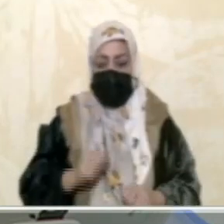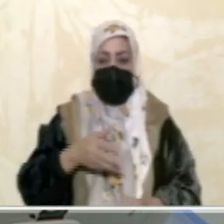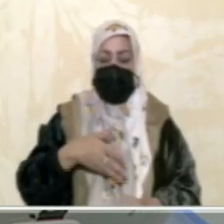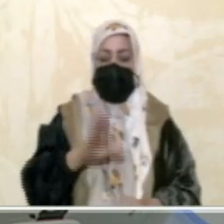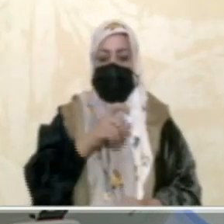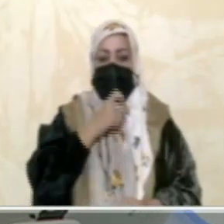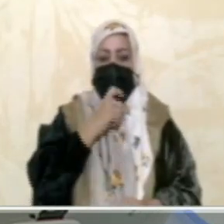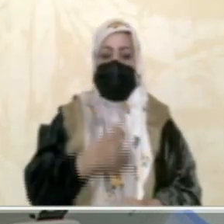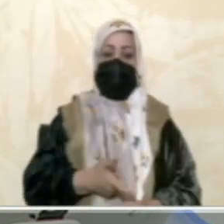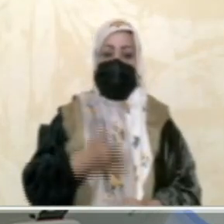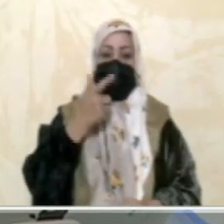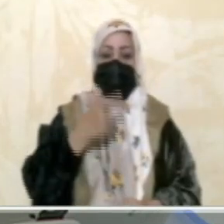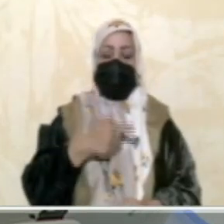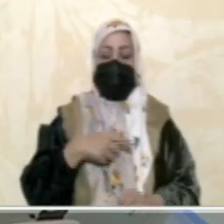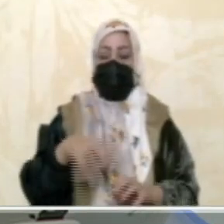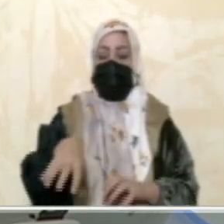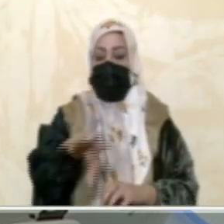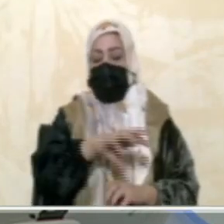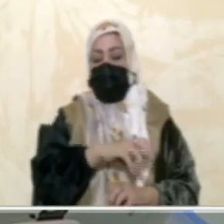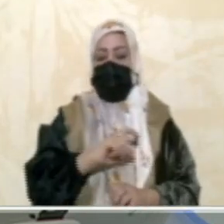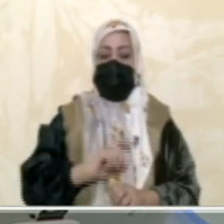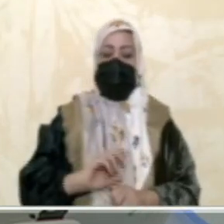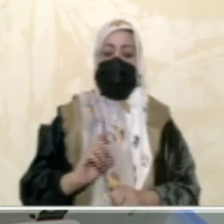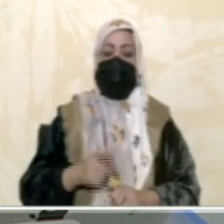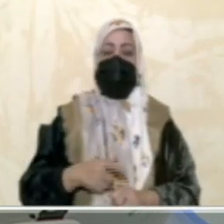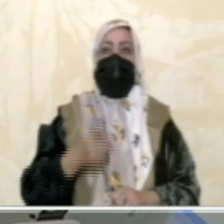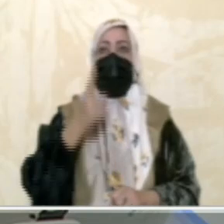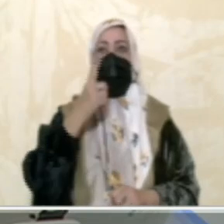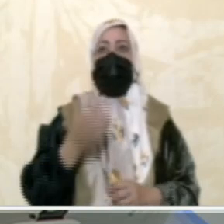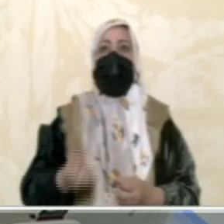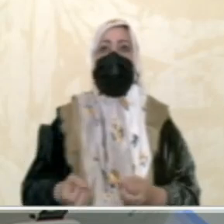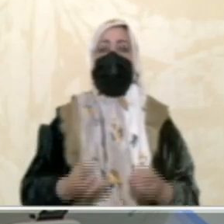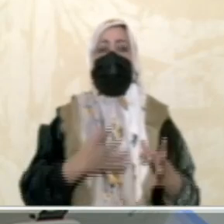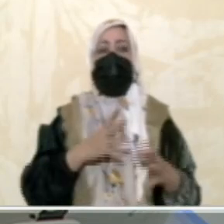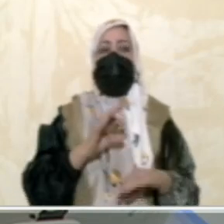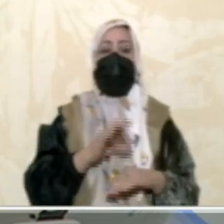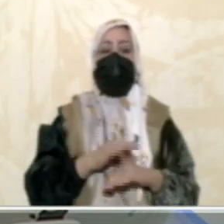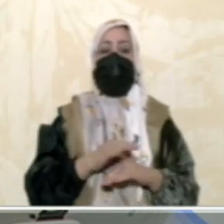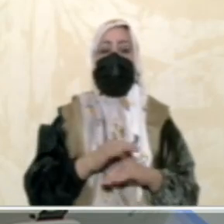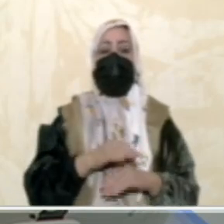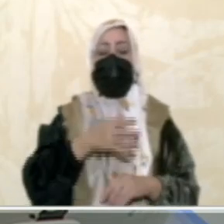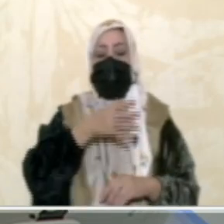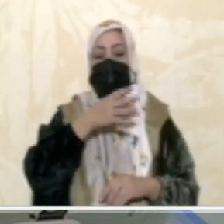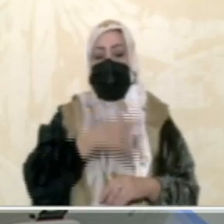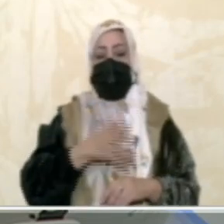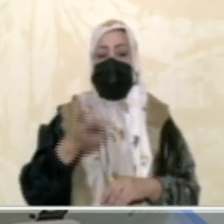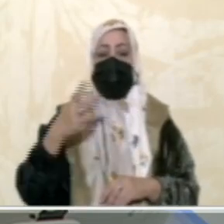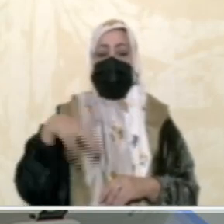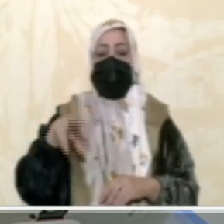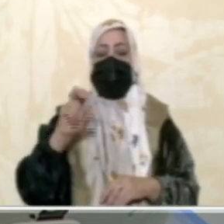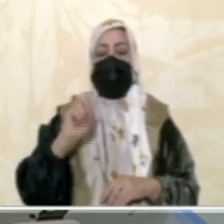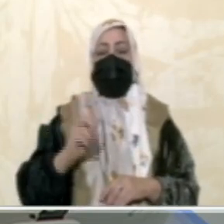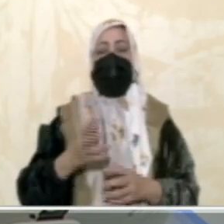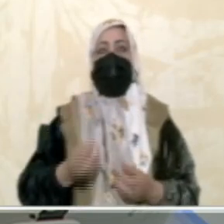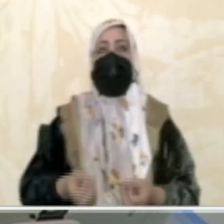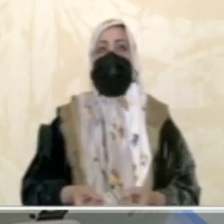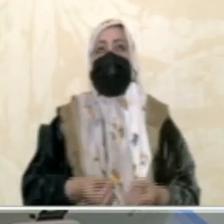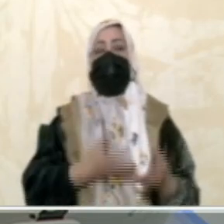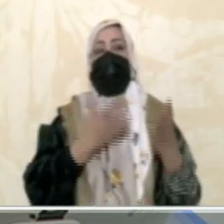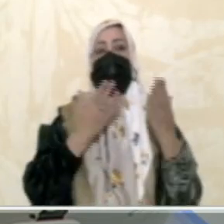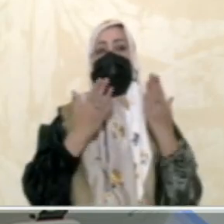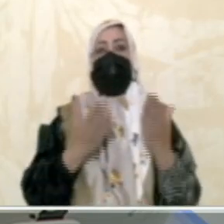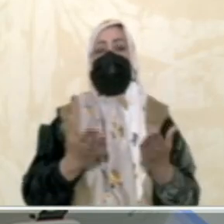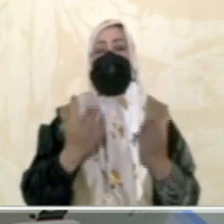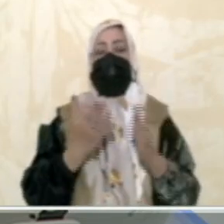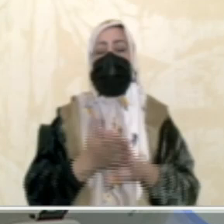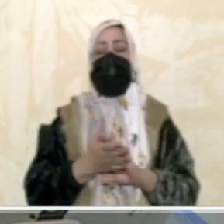فاللهم ارحم عبدك الشيخ محمد الفيتوري الطشاني نسال الله سبحانه وتعالى ان يتقبله